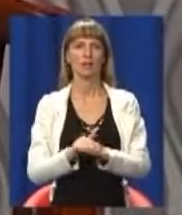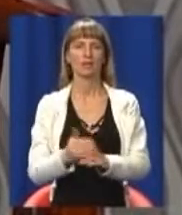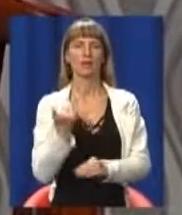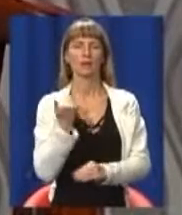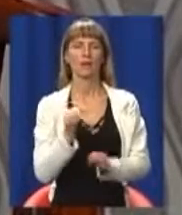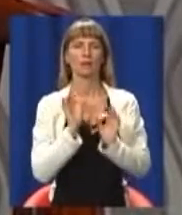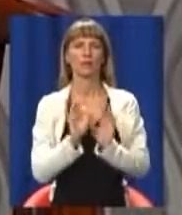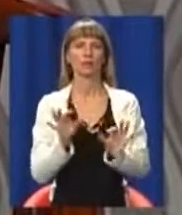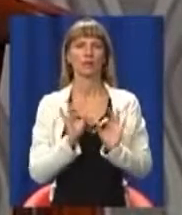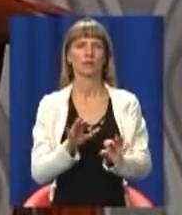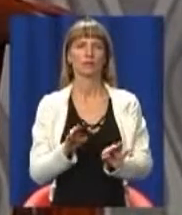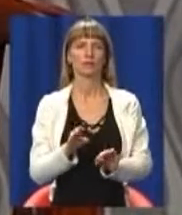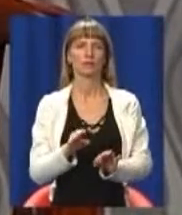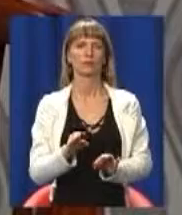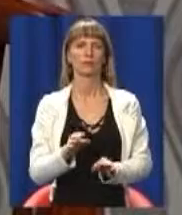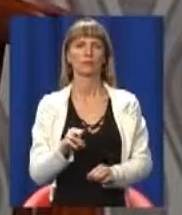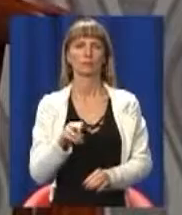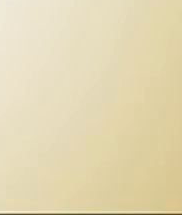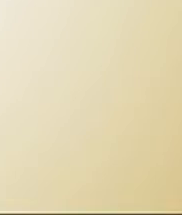вам розкажуть про них.